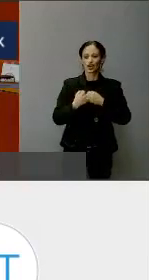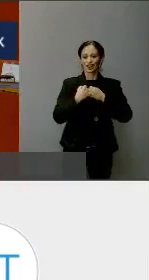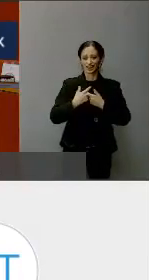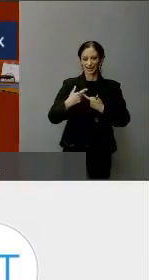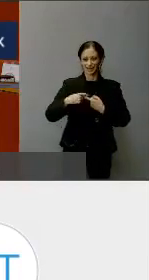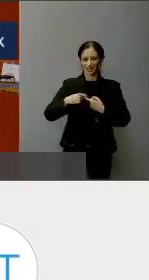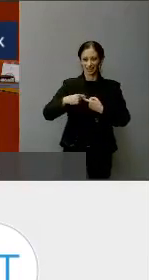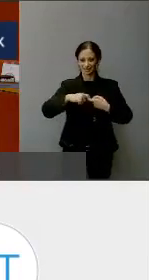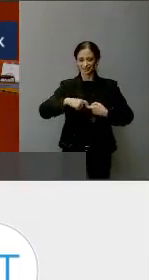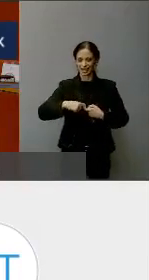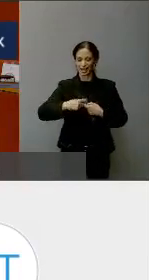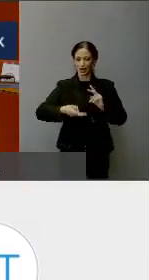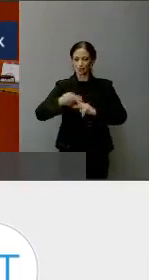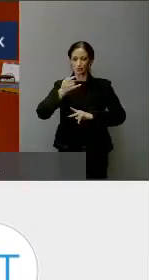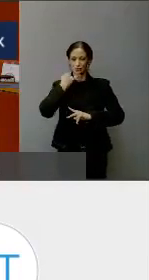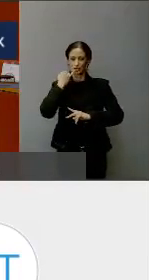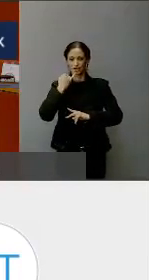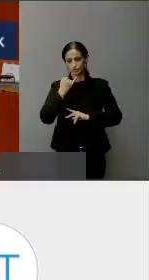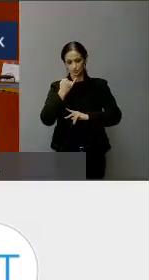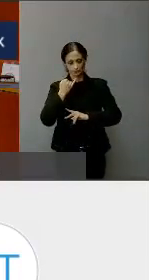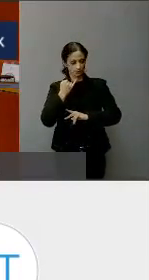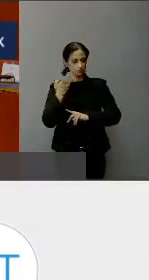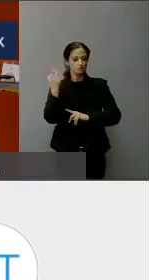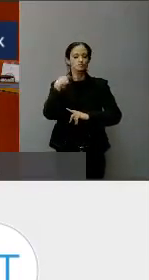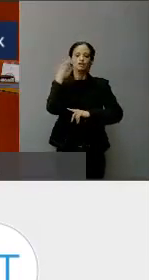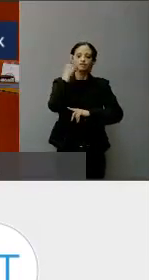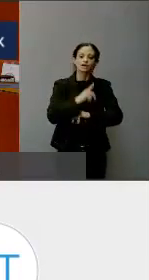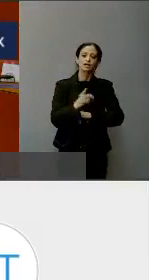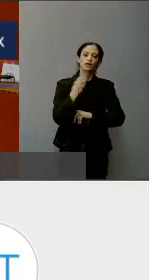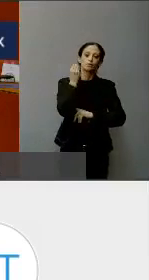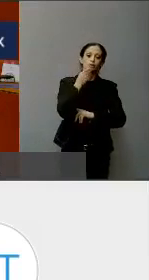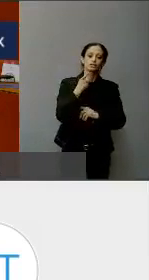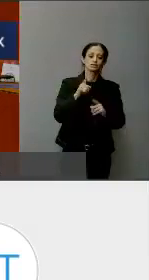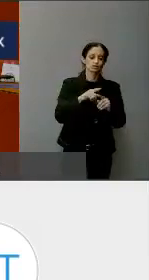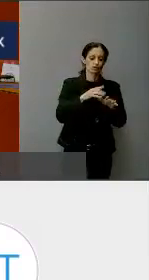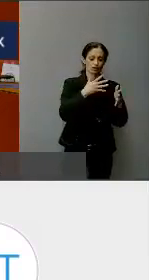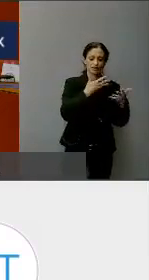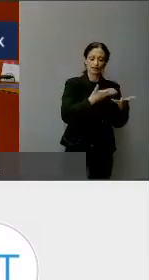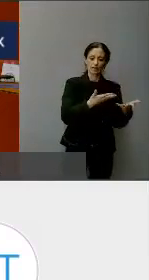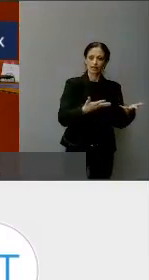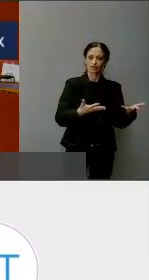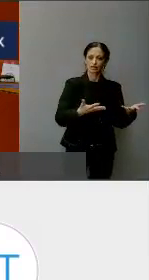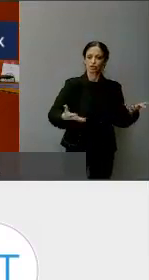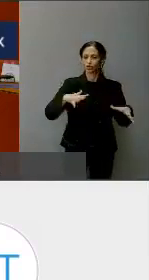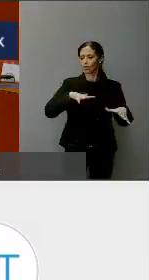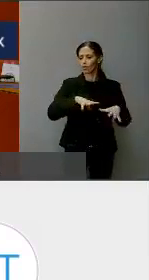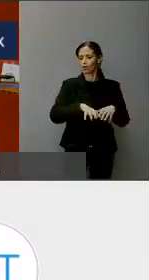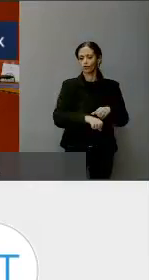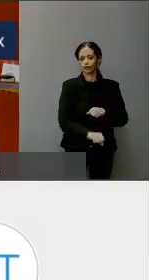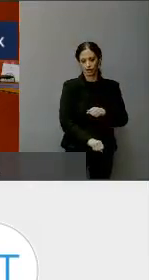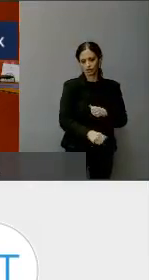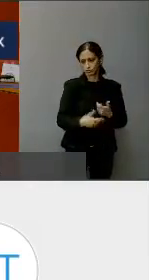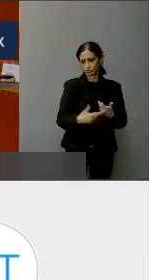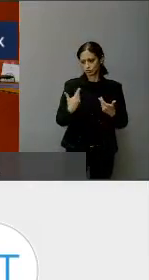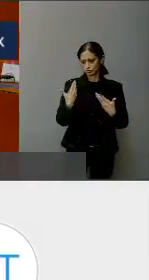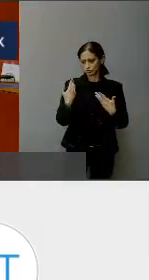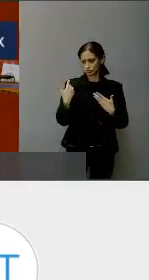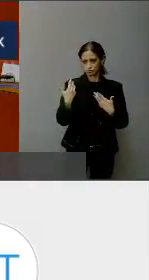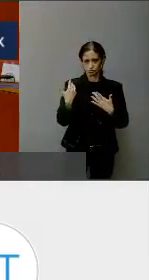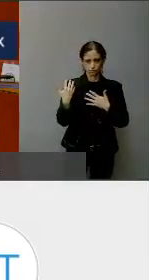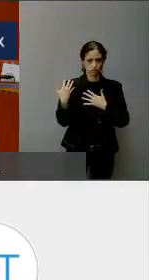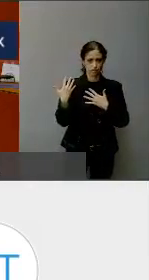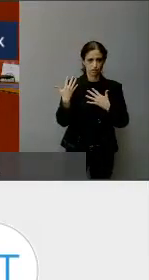ecco io penso che quando si è deturpato il territorio come è stato fatto nei decenni